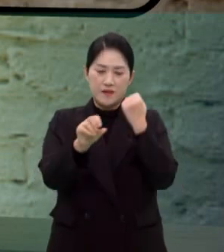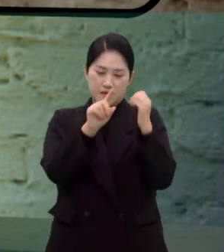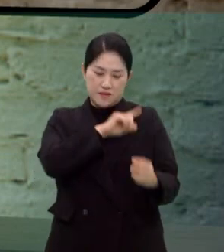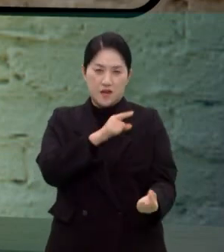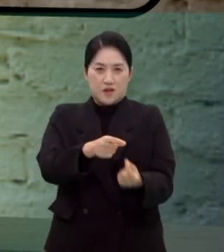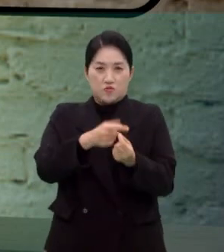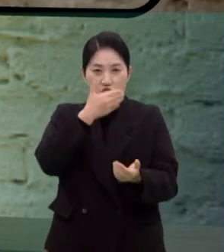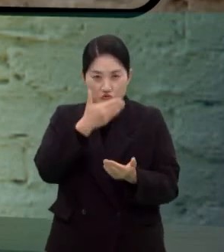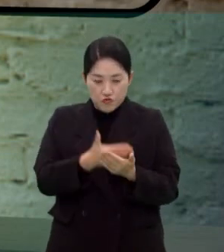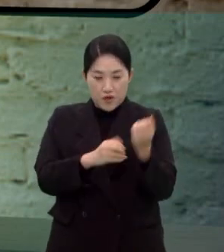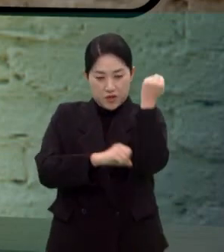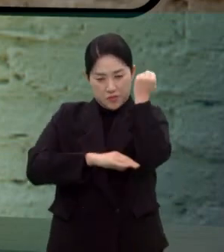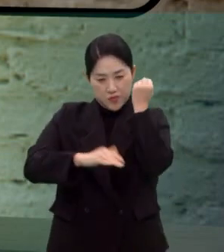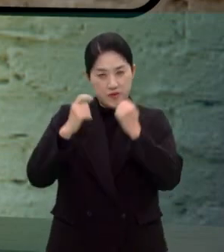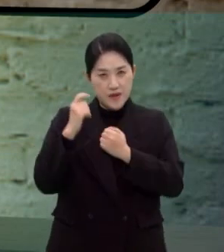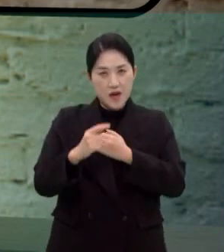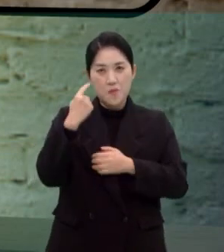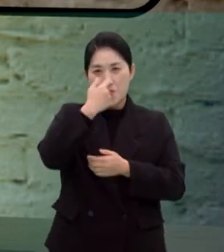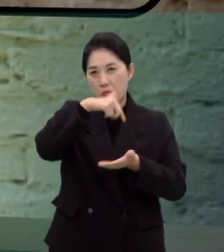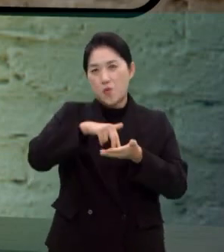기초적으로 보장되어야만 합니다.